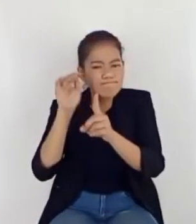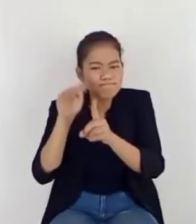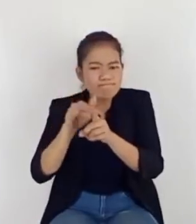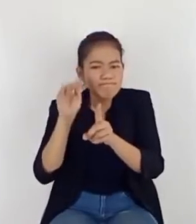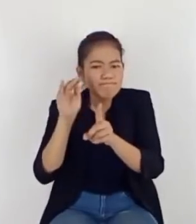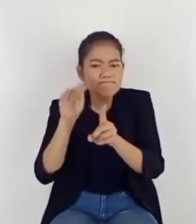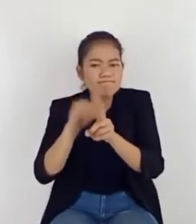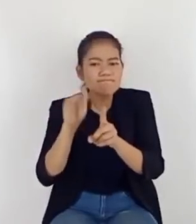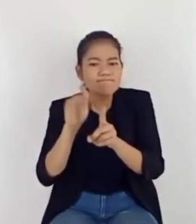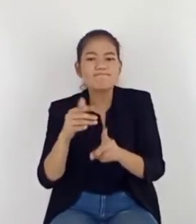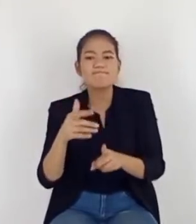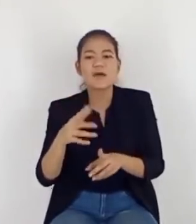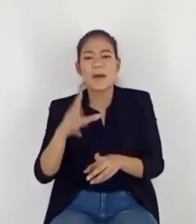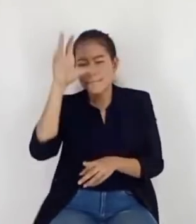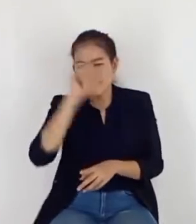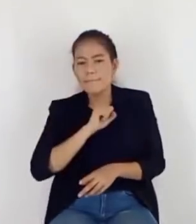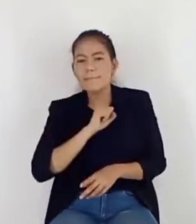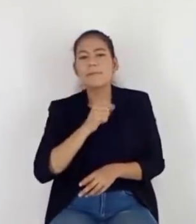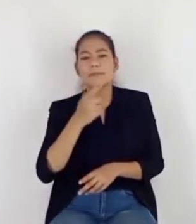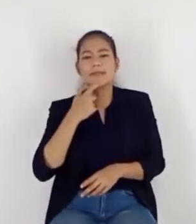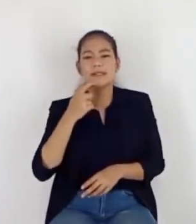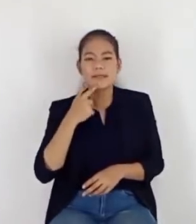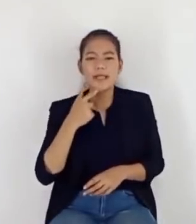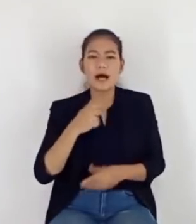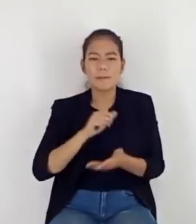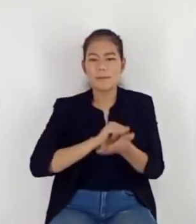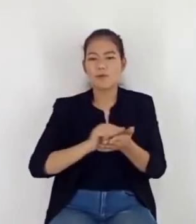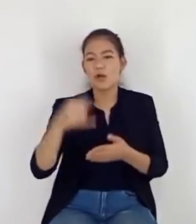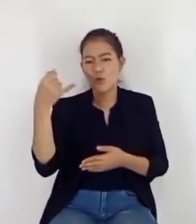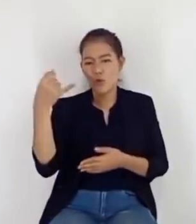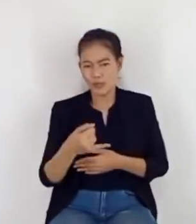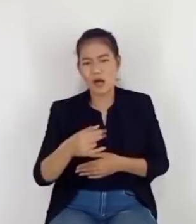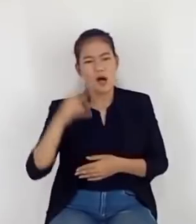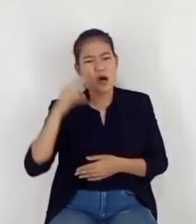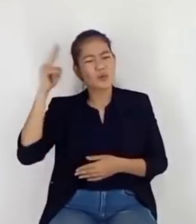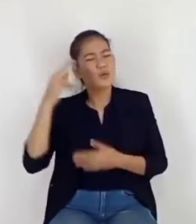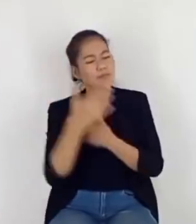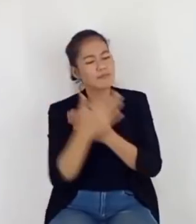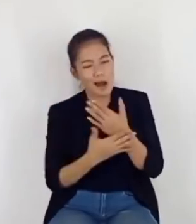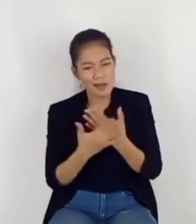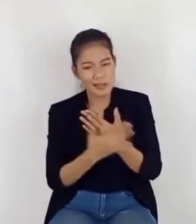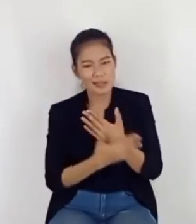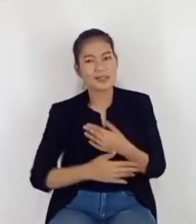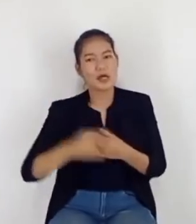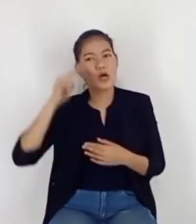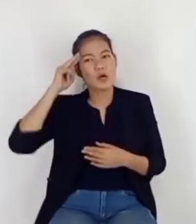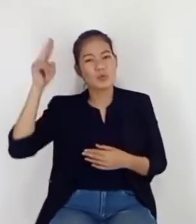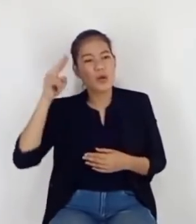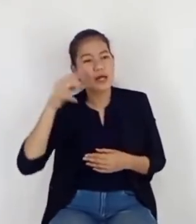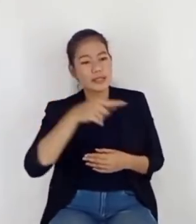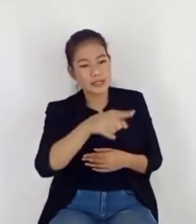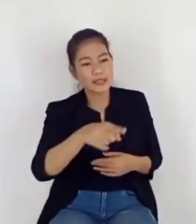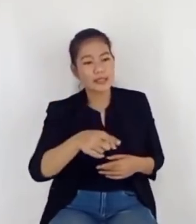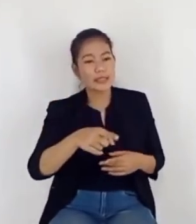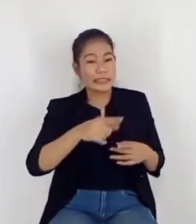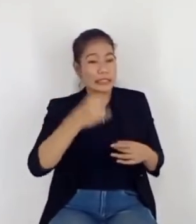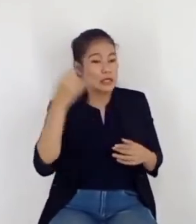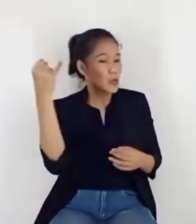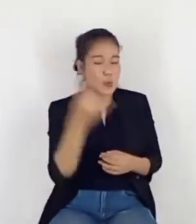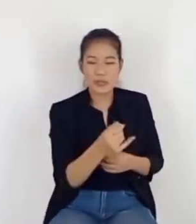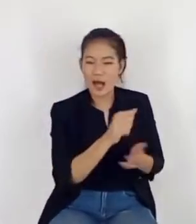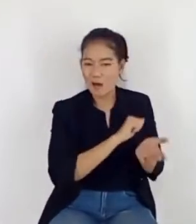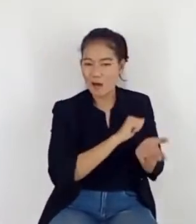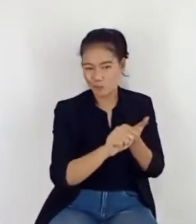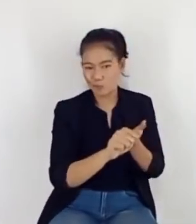meyakinkan tentang pengampunan dari Tuhan. Tuhan mengasihi, Tuhan membebaskan dari kuasa dosa,